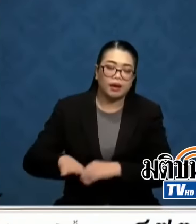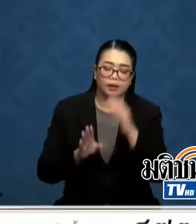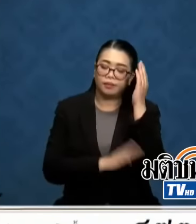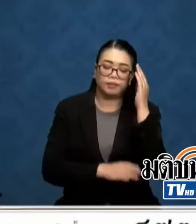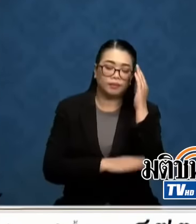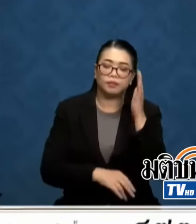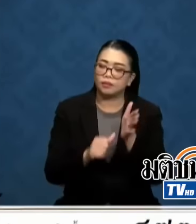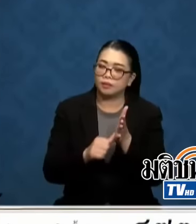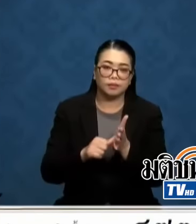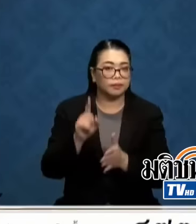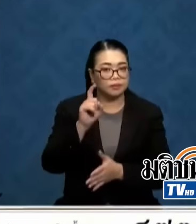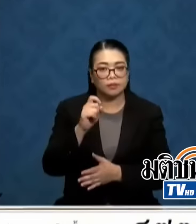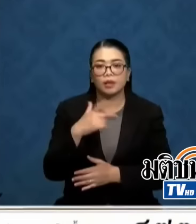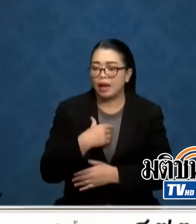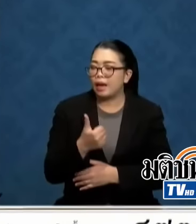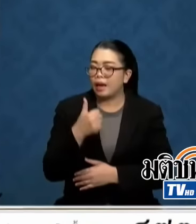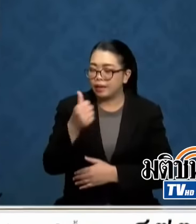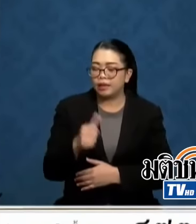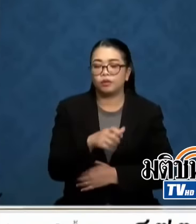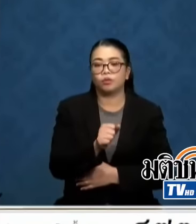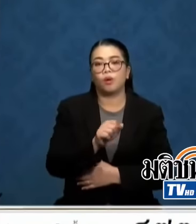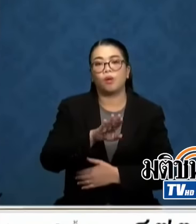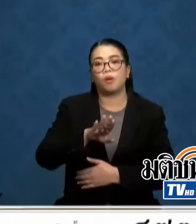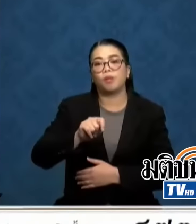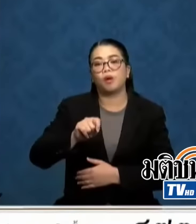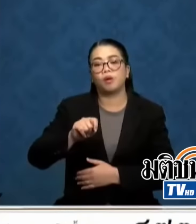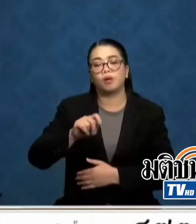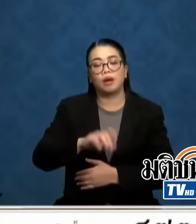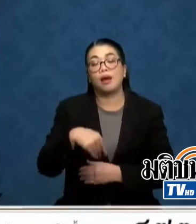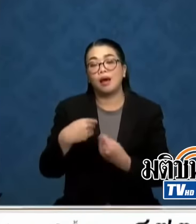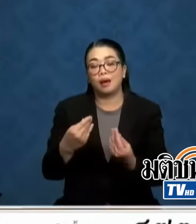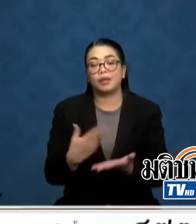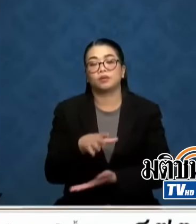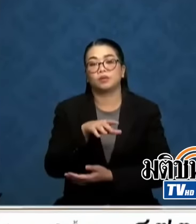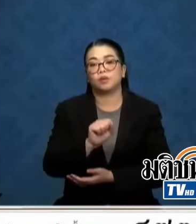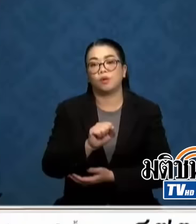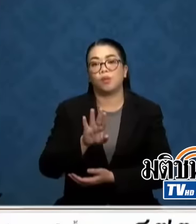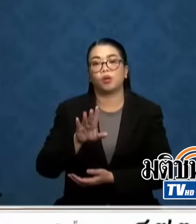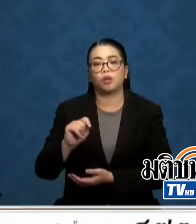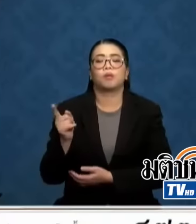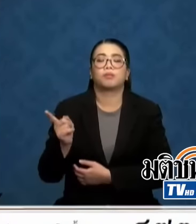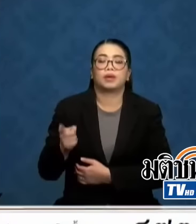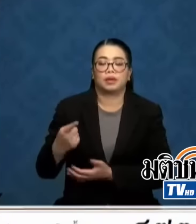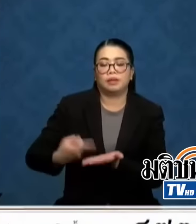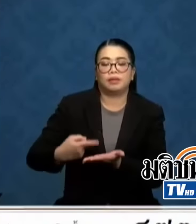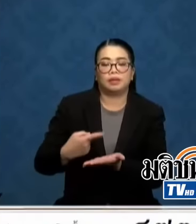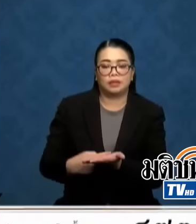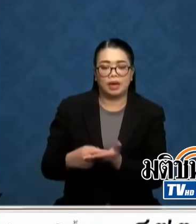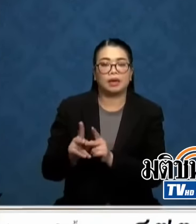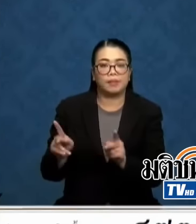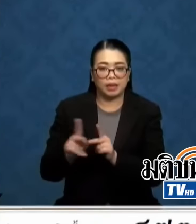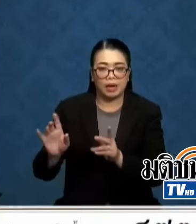เดียวทางที่ดีให้สบตกลับไปเป็นสบตคนเดิมภายใต้เจตนารมณ์ของพรบสบต